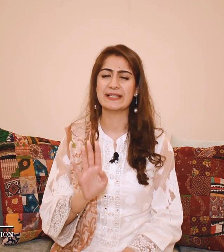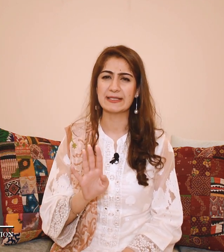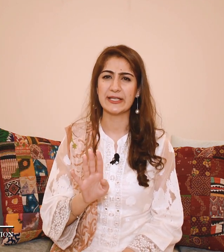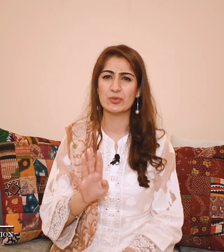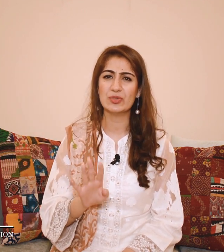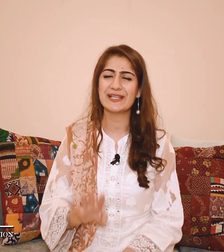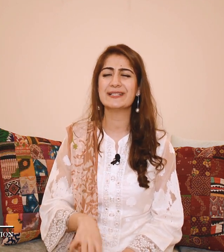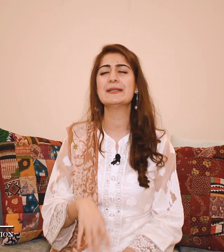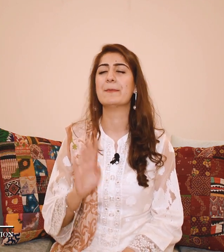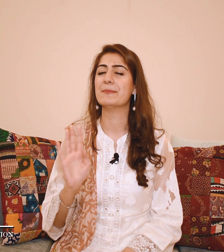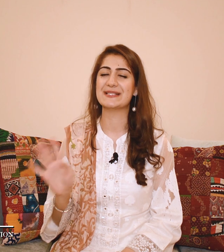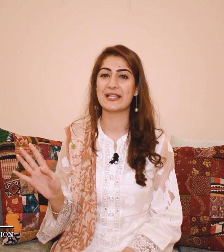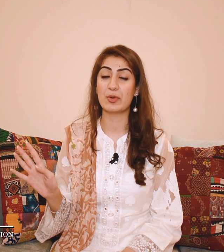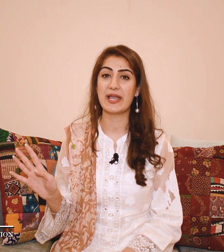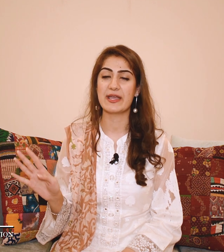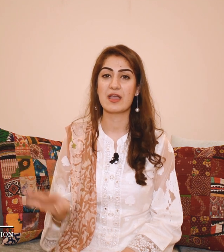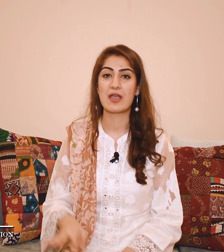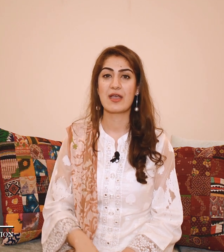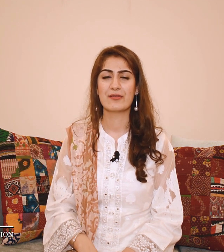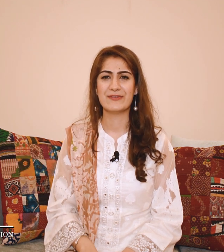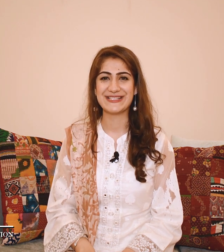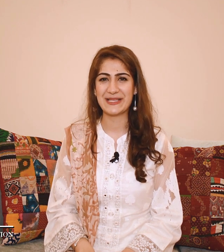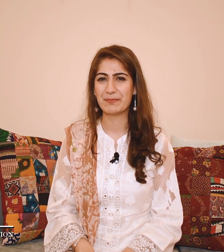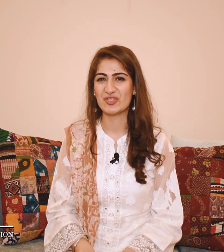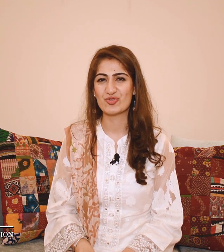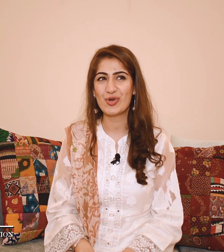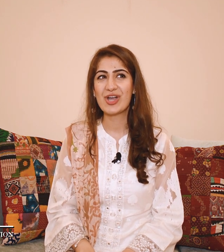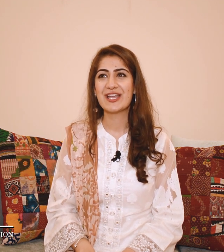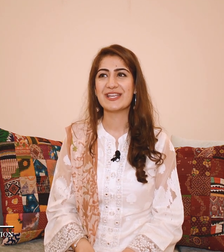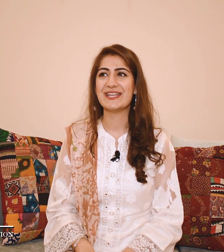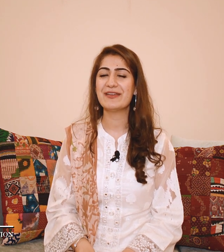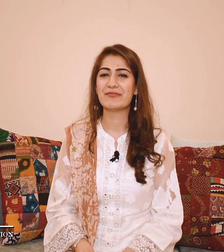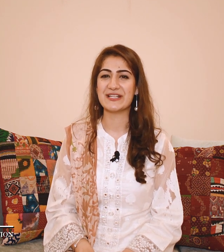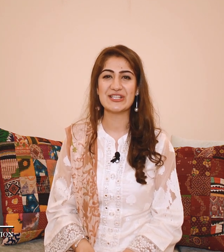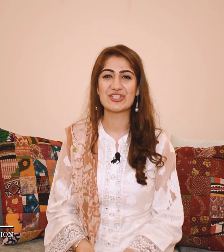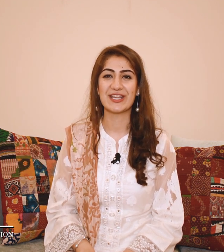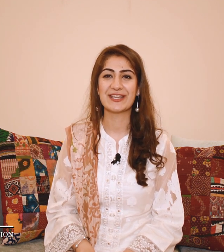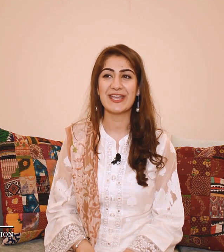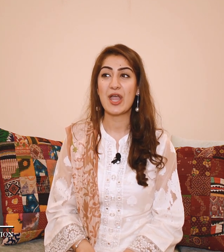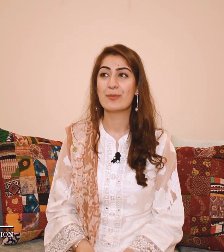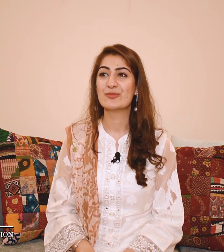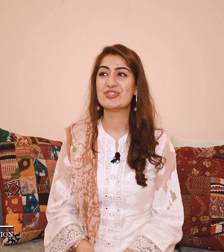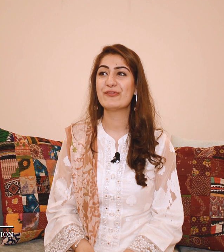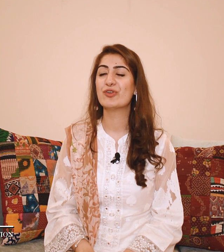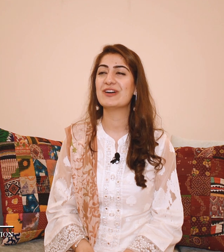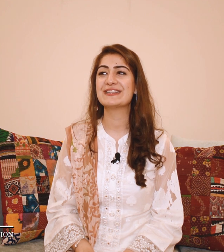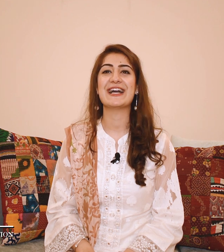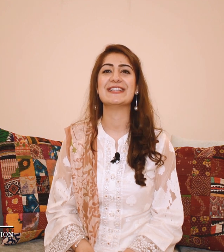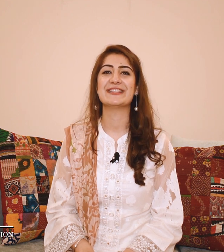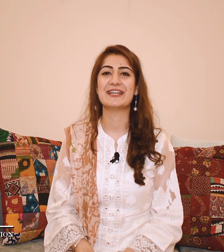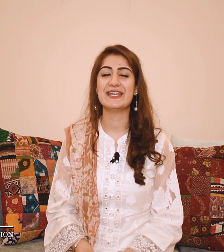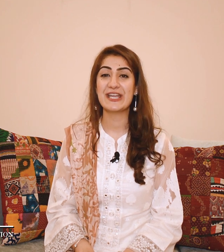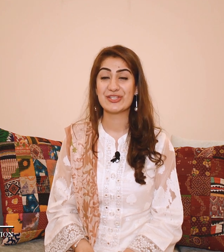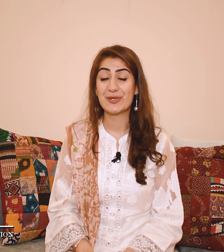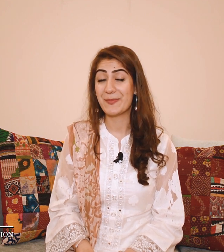थोड़ी थक गई हूं लेकिन मजा तो आया बच्चों युधिष्ठिर के चिपक